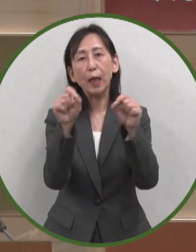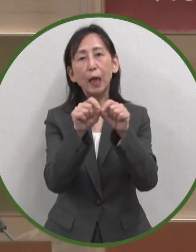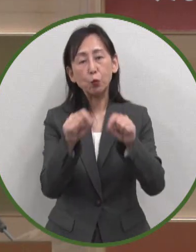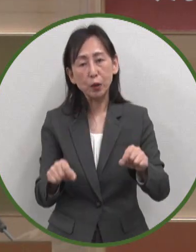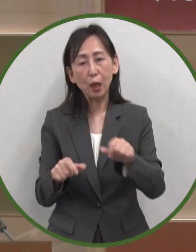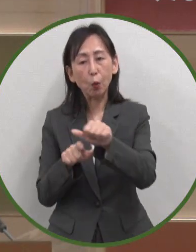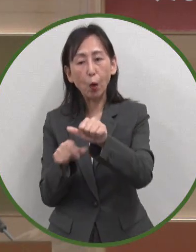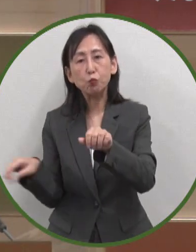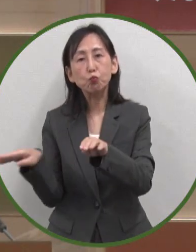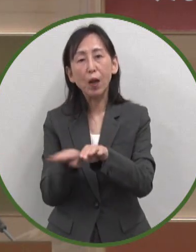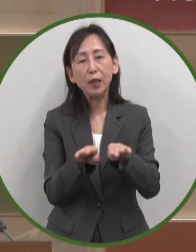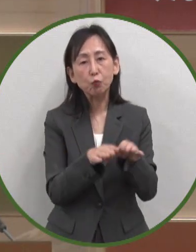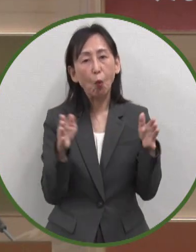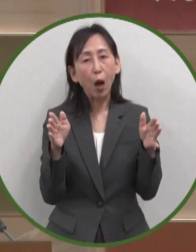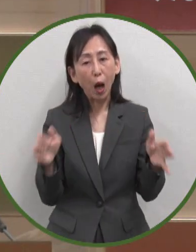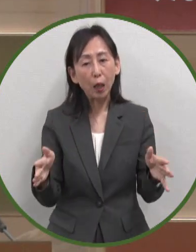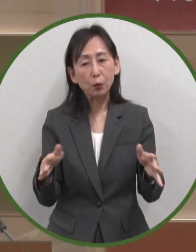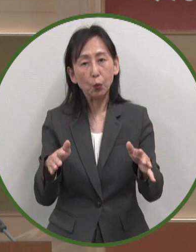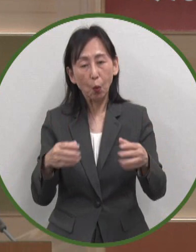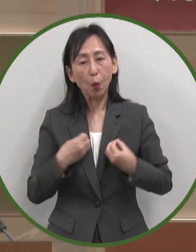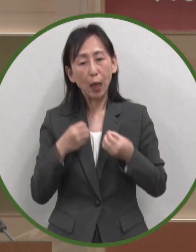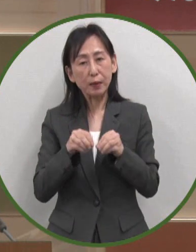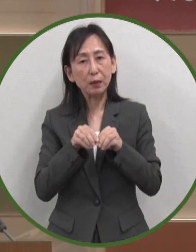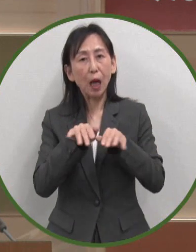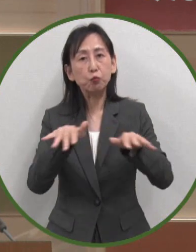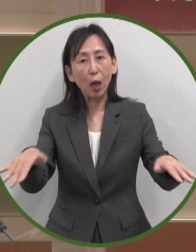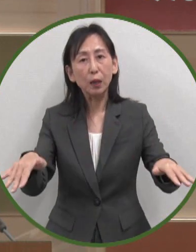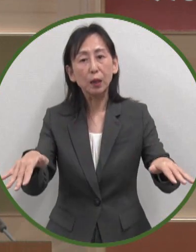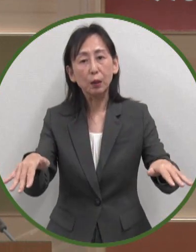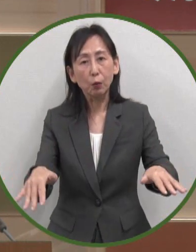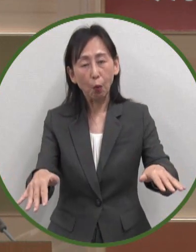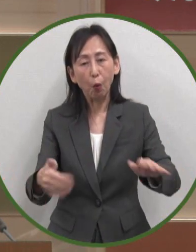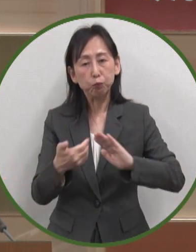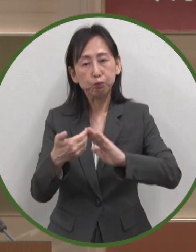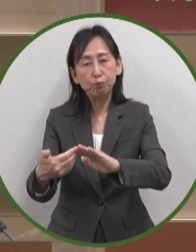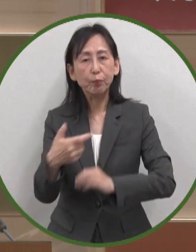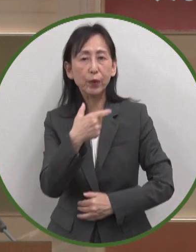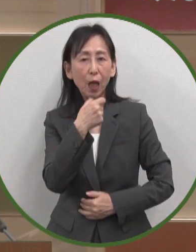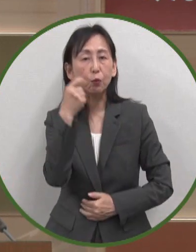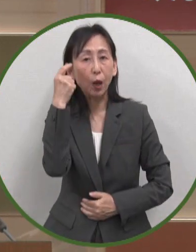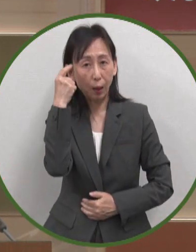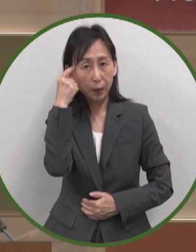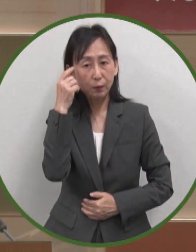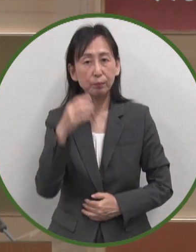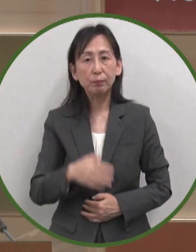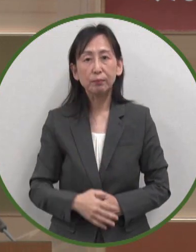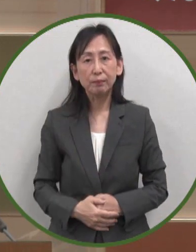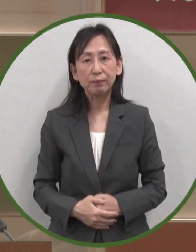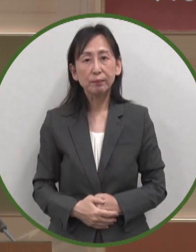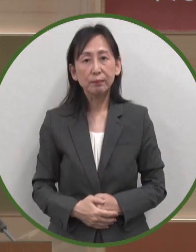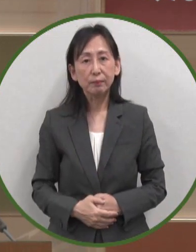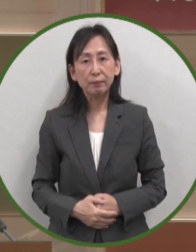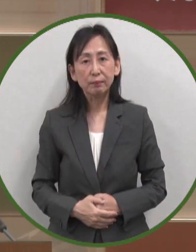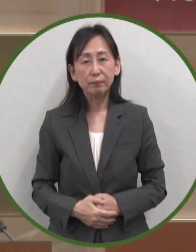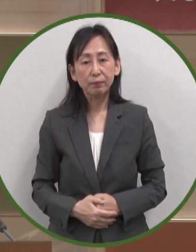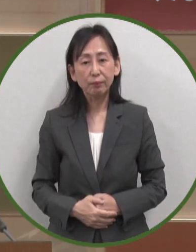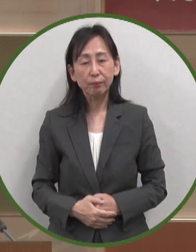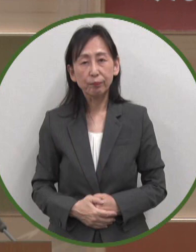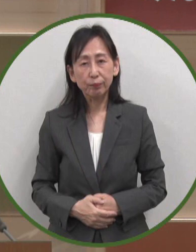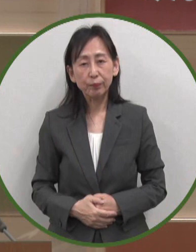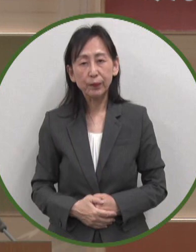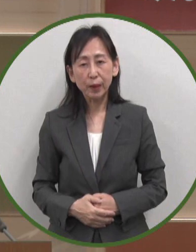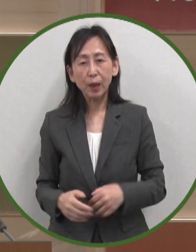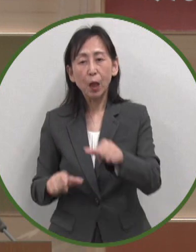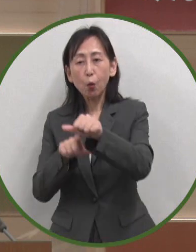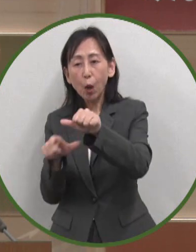連休中の感染拡大を少しでも抑えたいということであります。まあ、したがって連休中自体、その